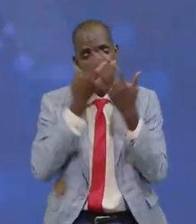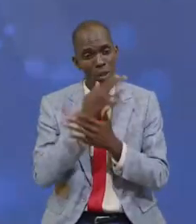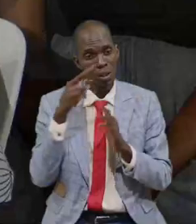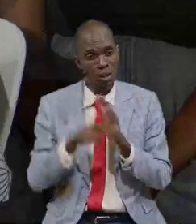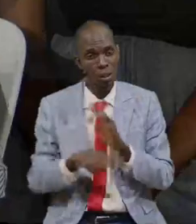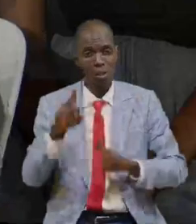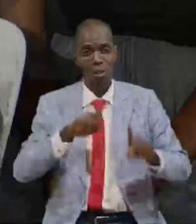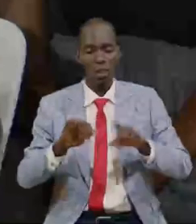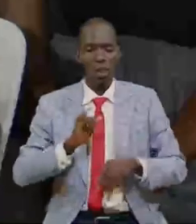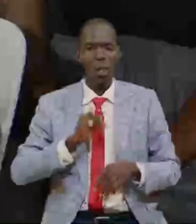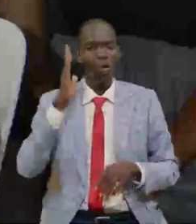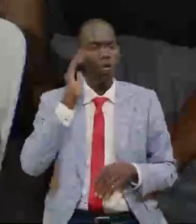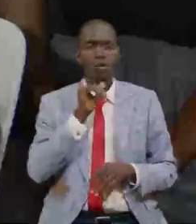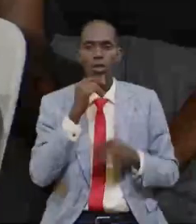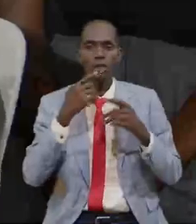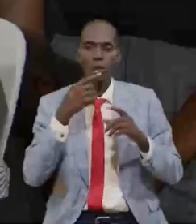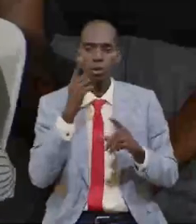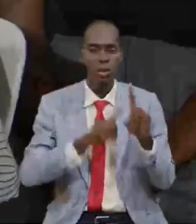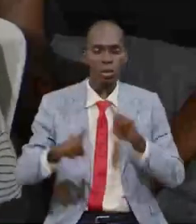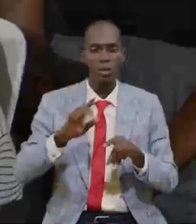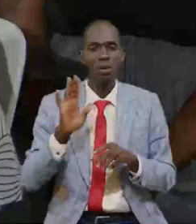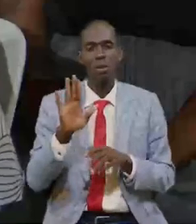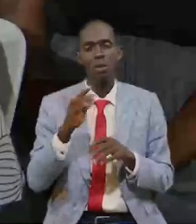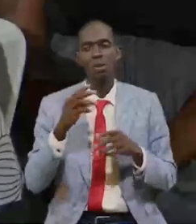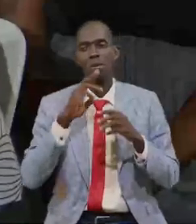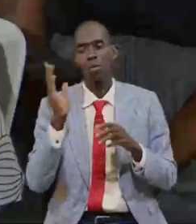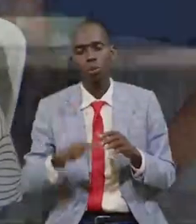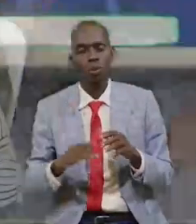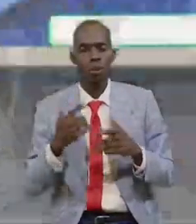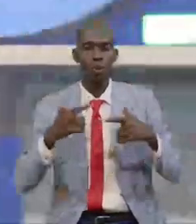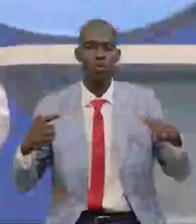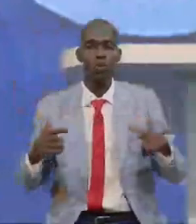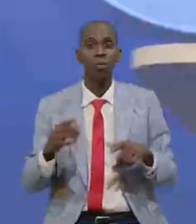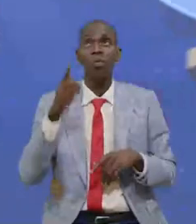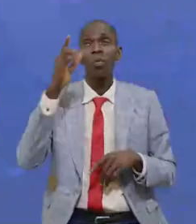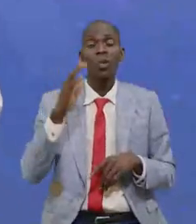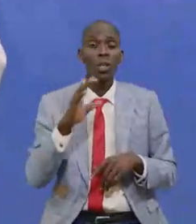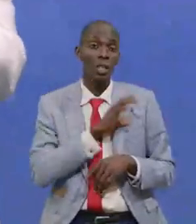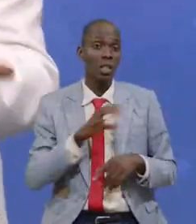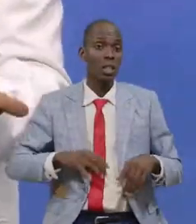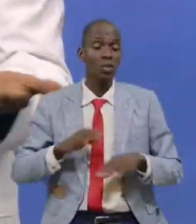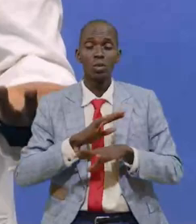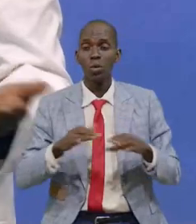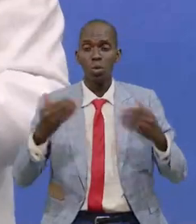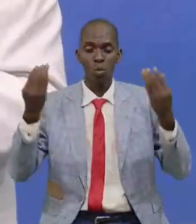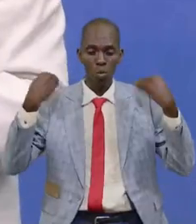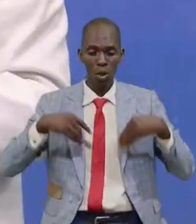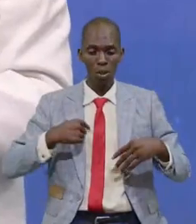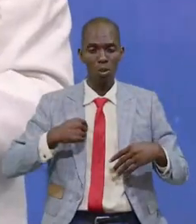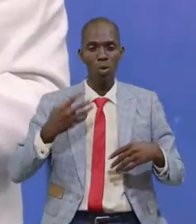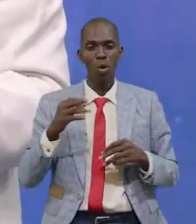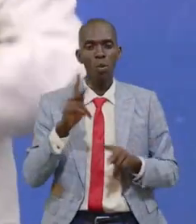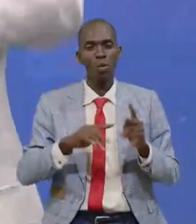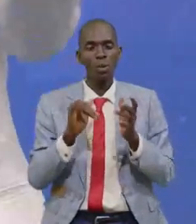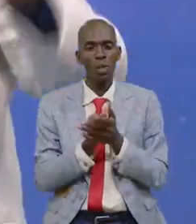des ténèbres. Je ne vais pas parler leur langue. Christ ne porte pas l'habillement des gens qui